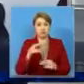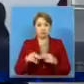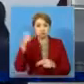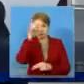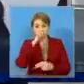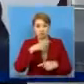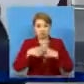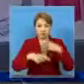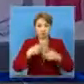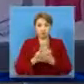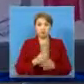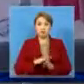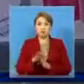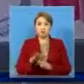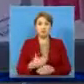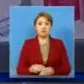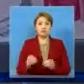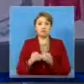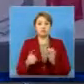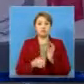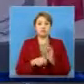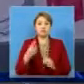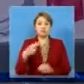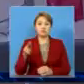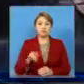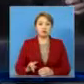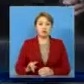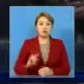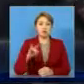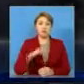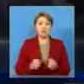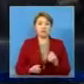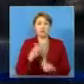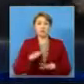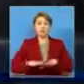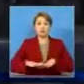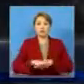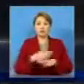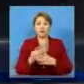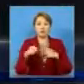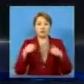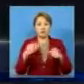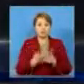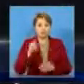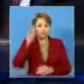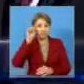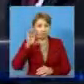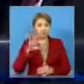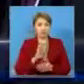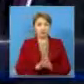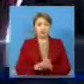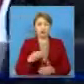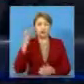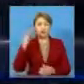следующего года мы это осуществим. А до 16 декабря в Актюбинском аэропорту появится свой магазин беспошлинной торговли, всем известный под модным